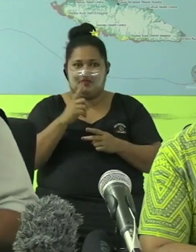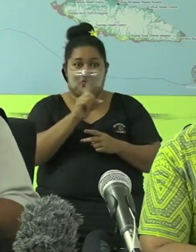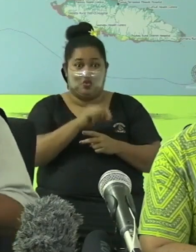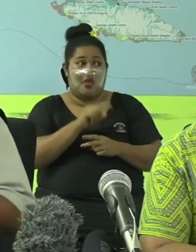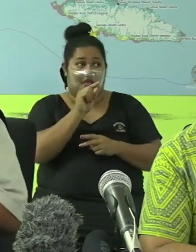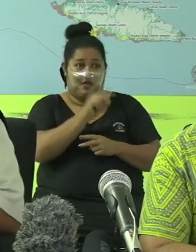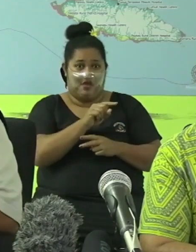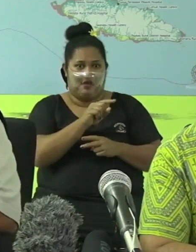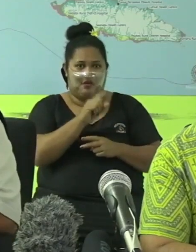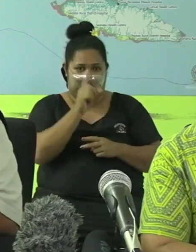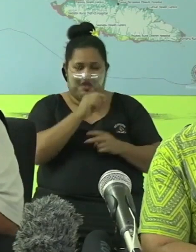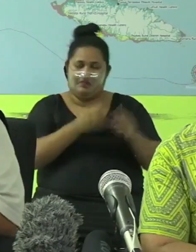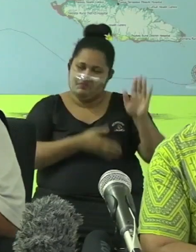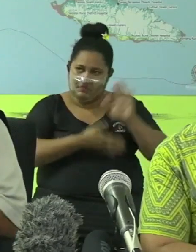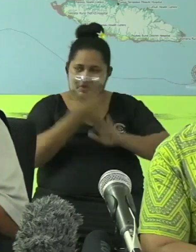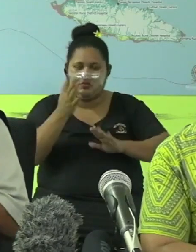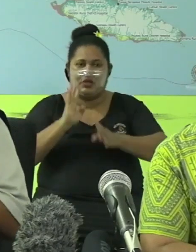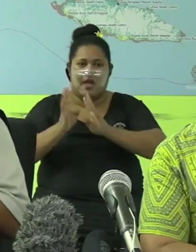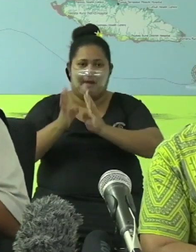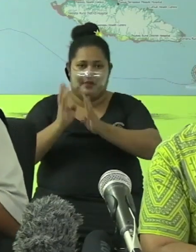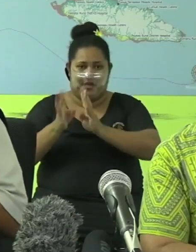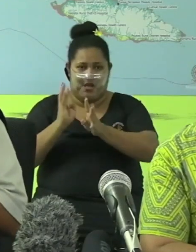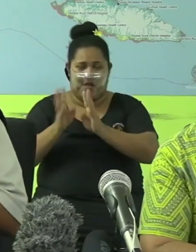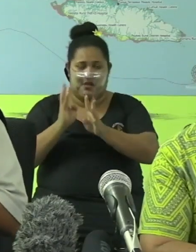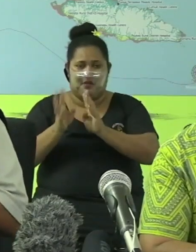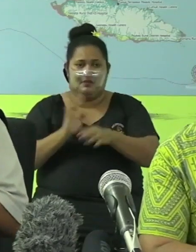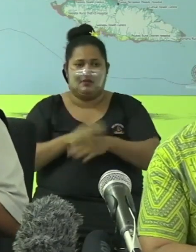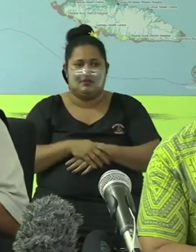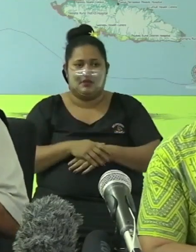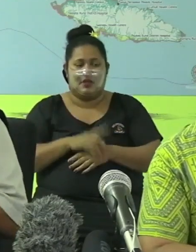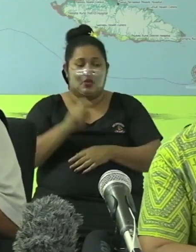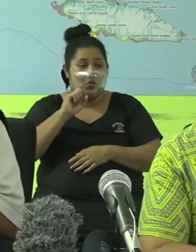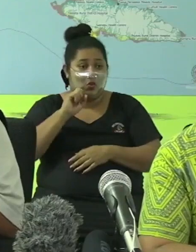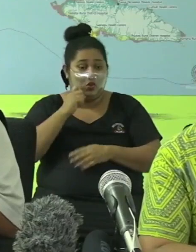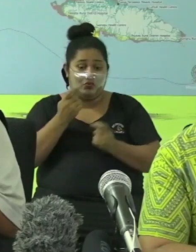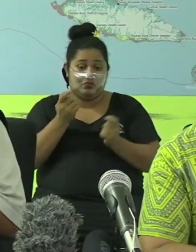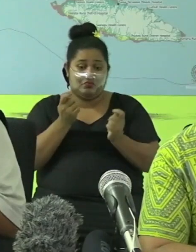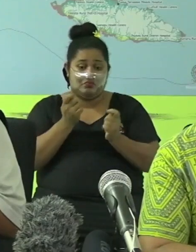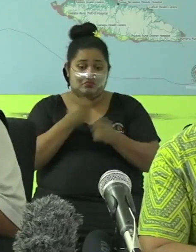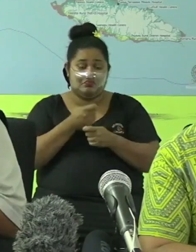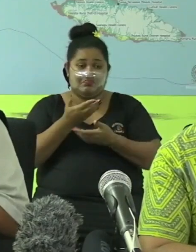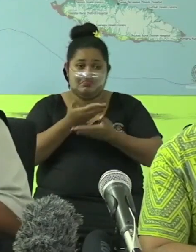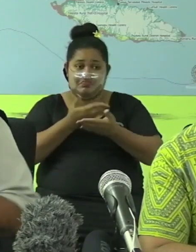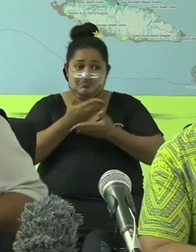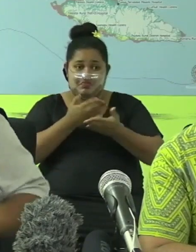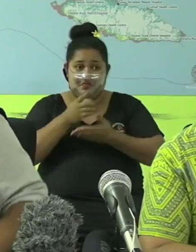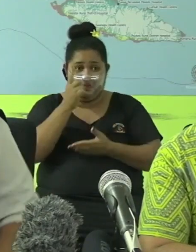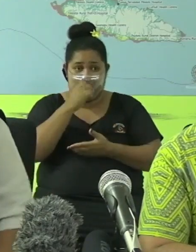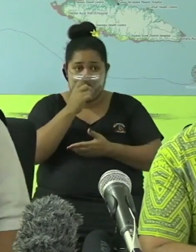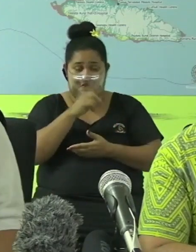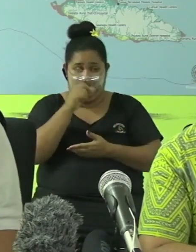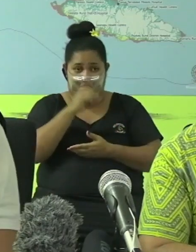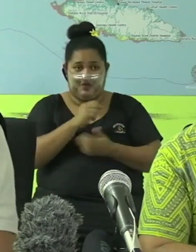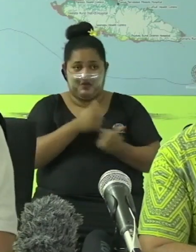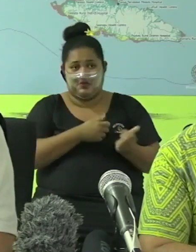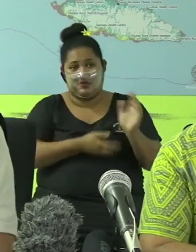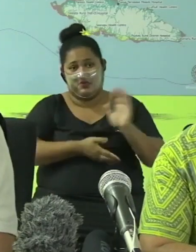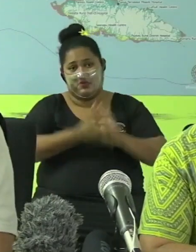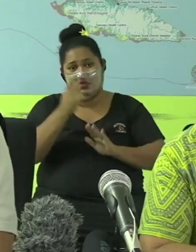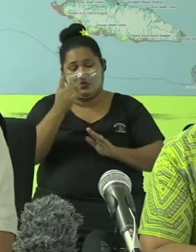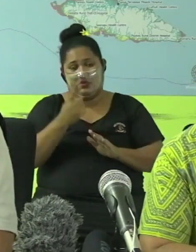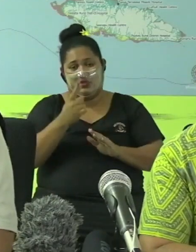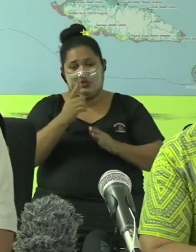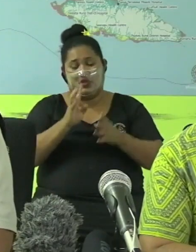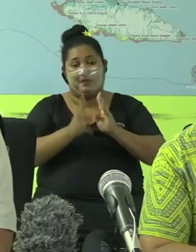i le aga'i mai i taulaga ia ona fetu'una'i fo'i la ia o i latou e mafai ona o mai le taulaga a o alafo